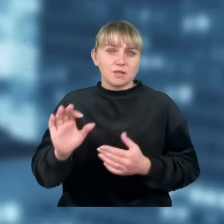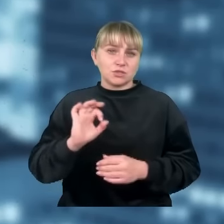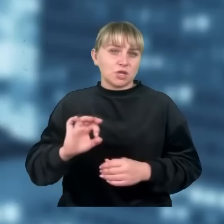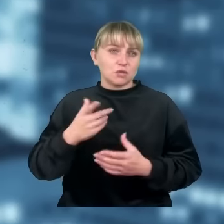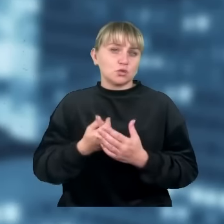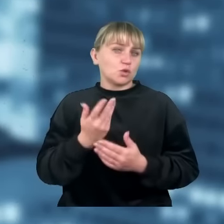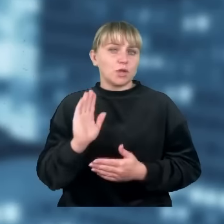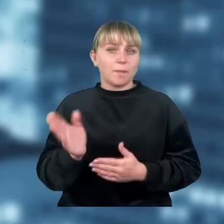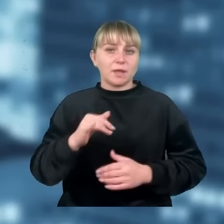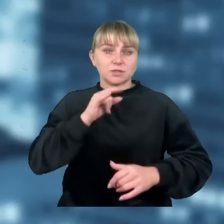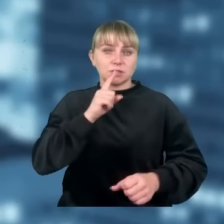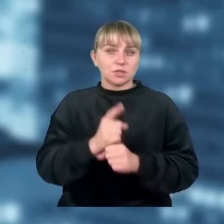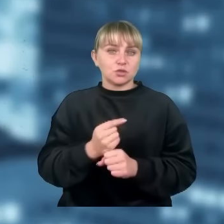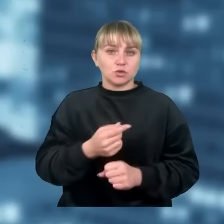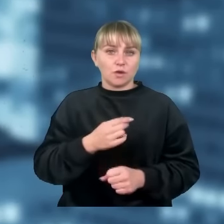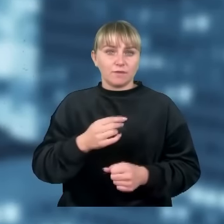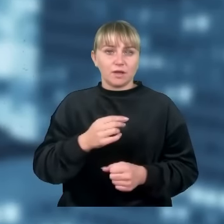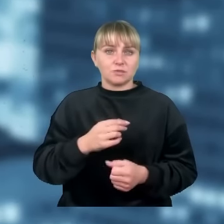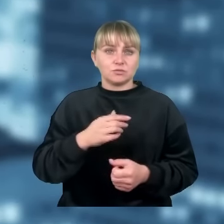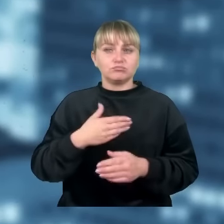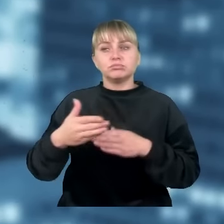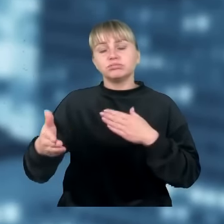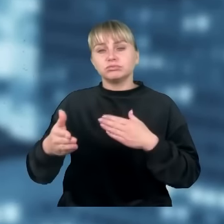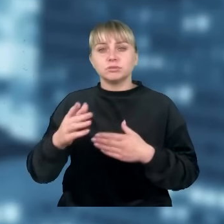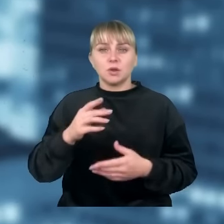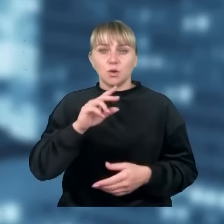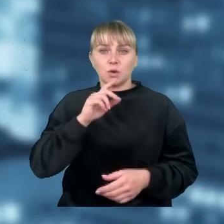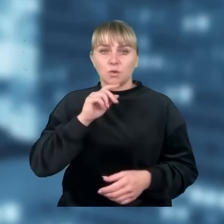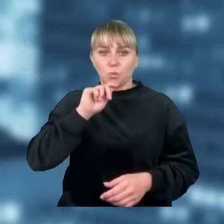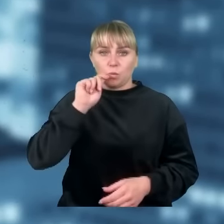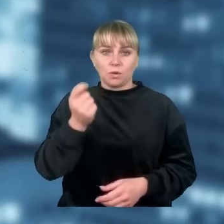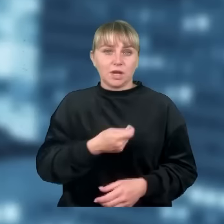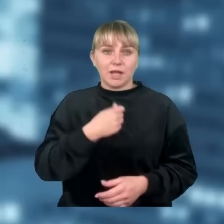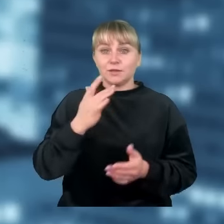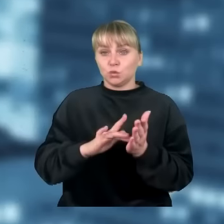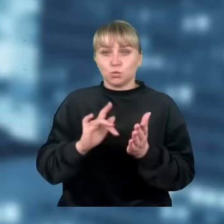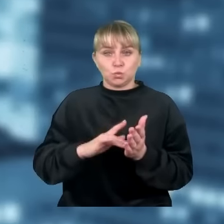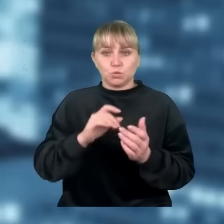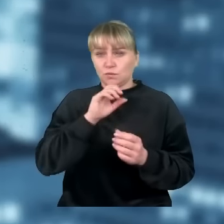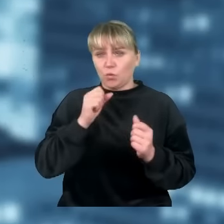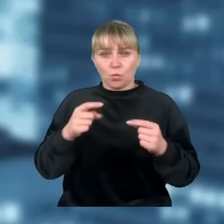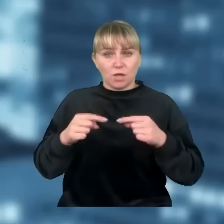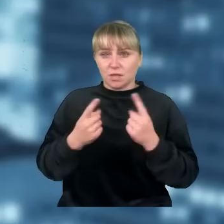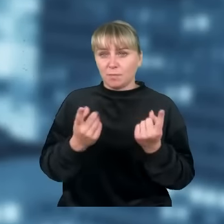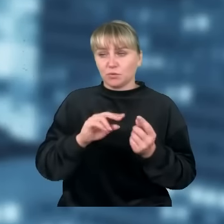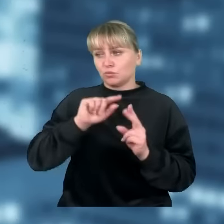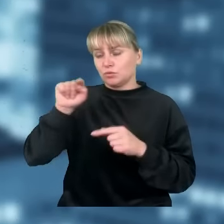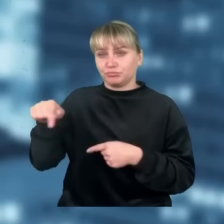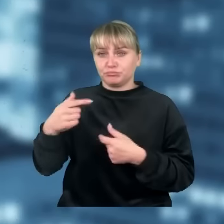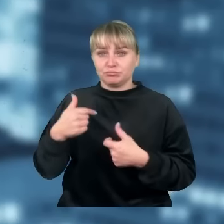o przyszłości Ukrainy. Donald Tusk by tam nie pasował. On tak napisał, naprawdę.